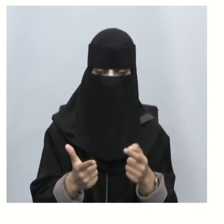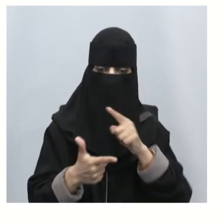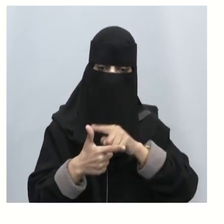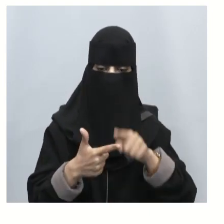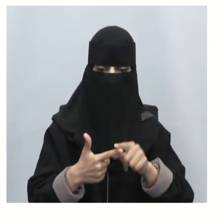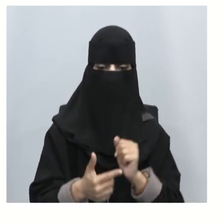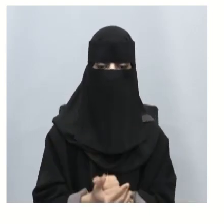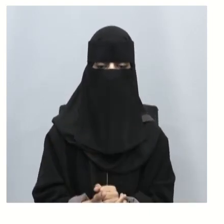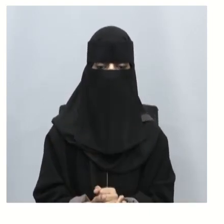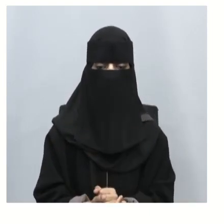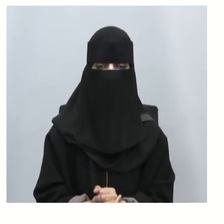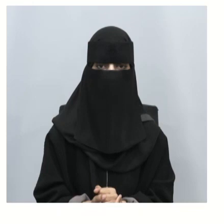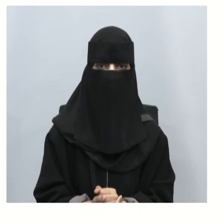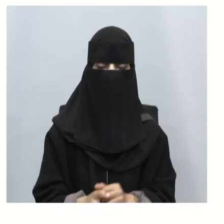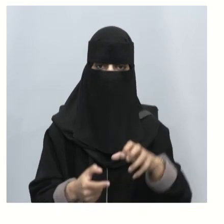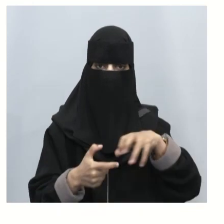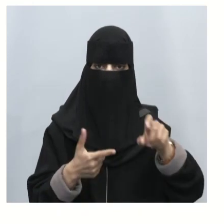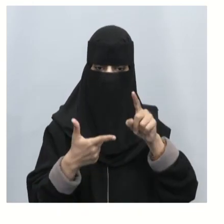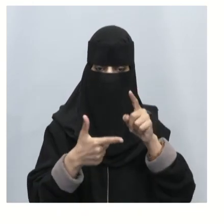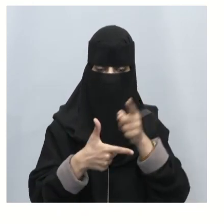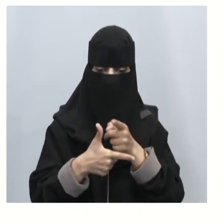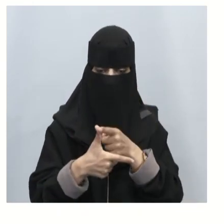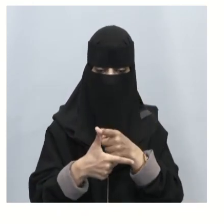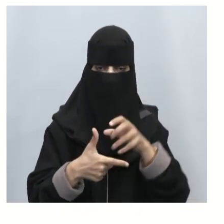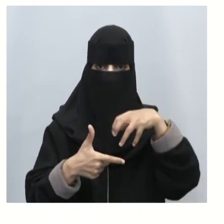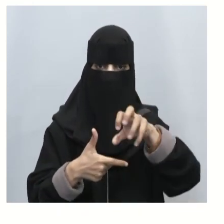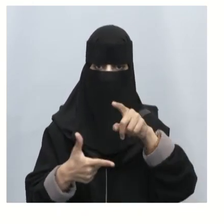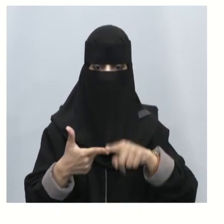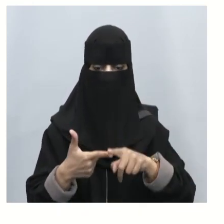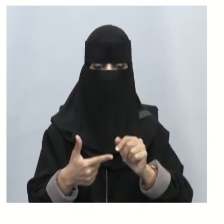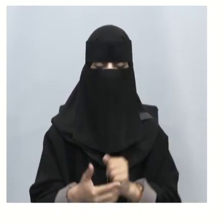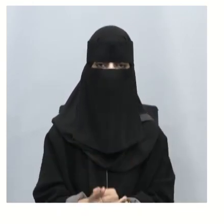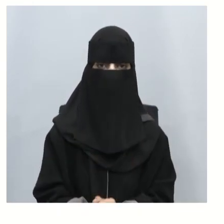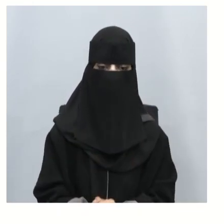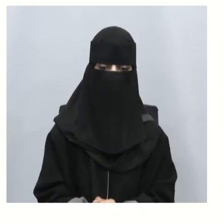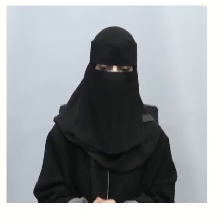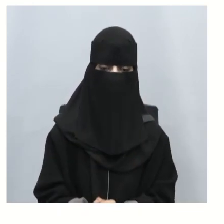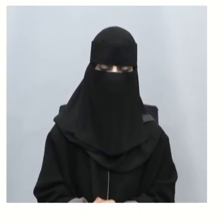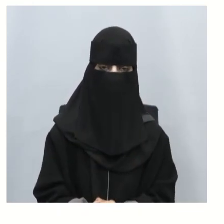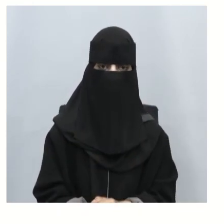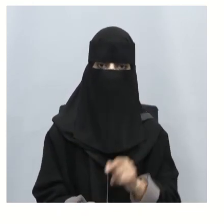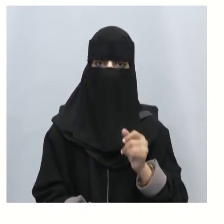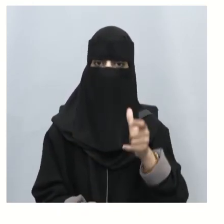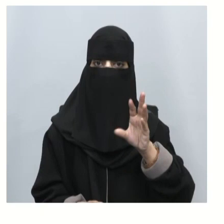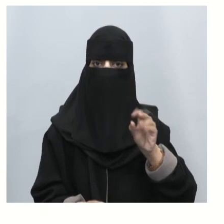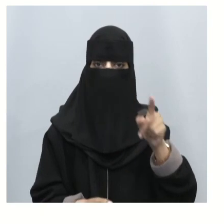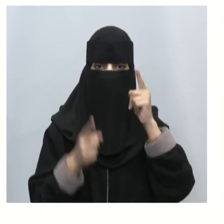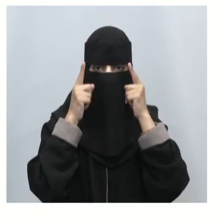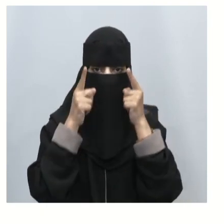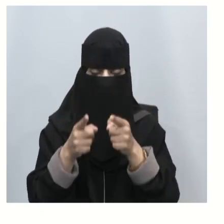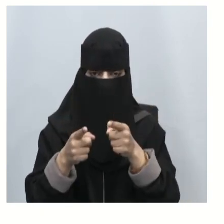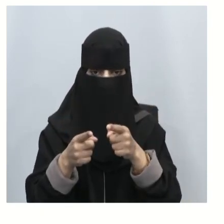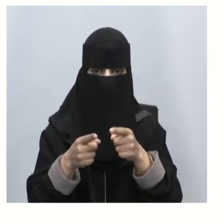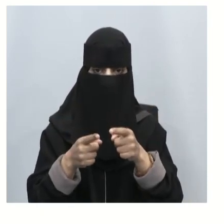عصرين العصر الاول والعصر الثاني ما هي ابرز مميزات